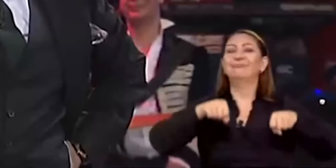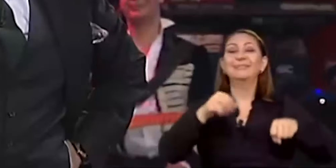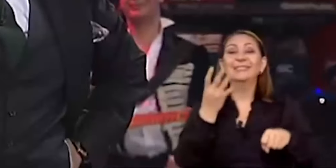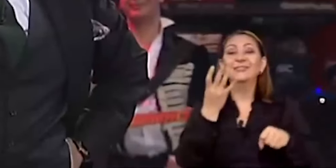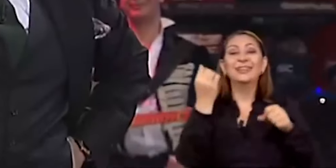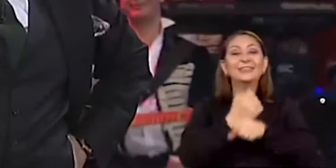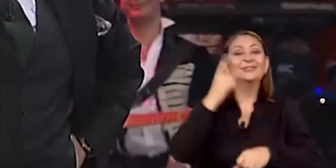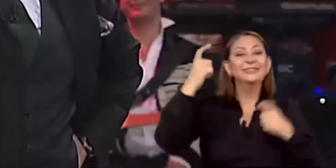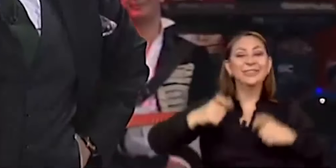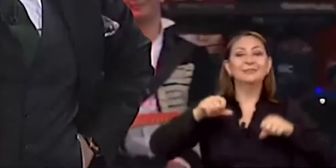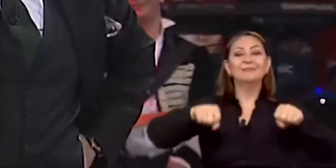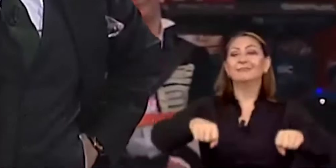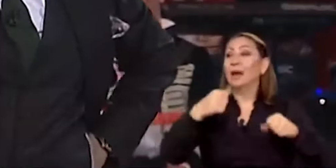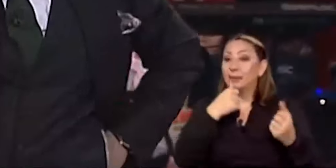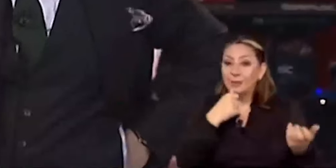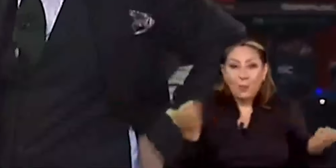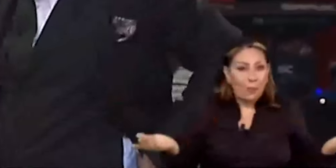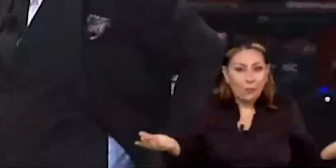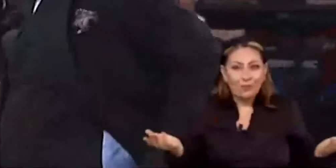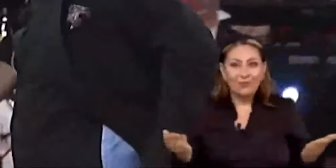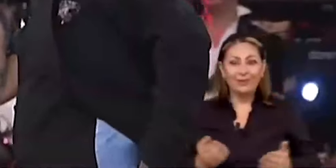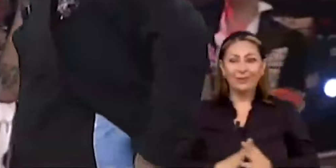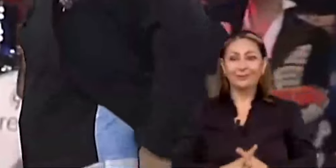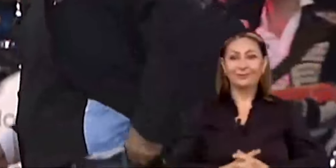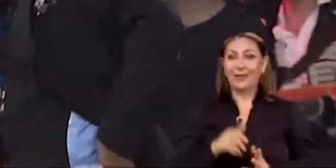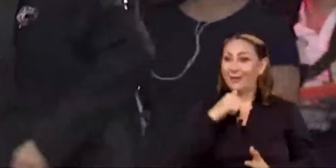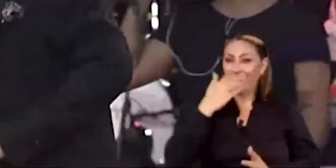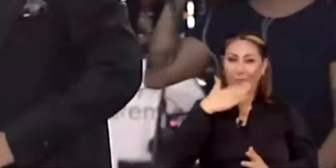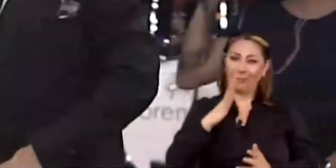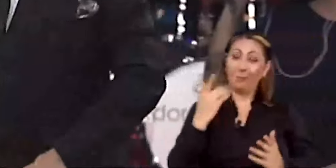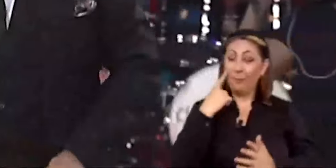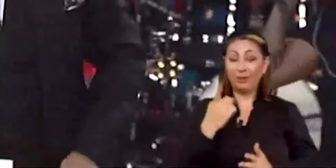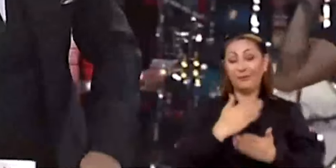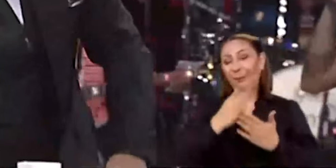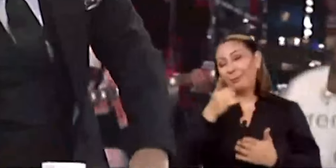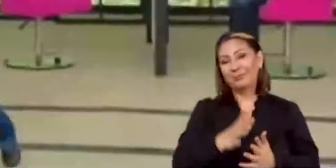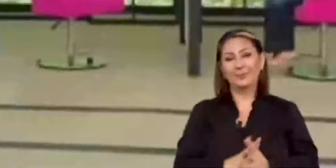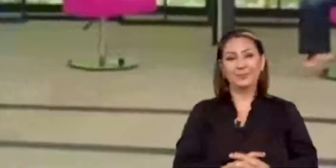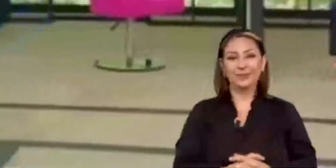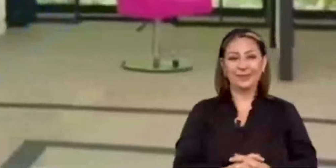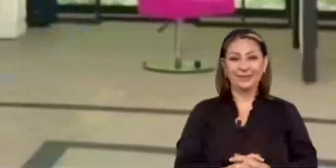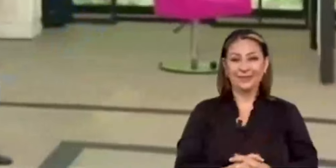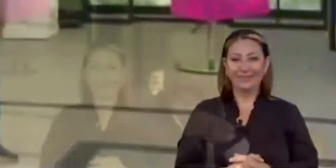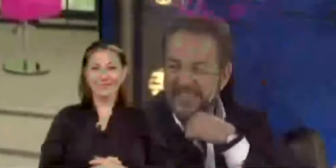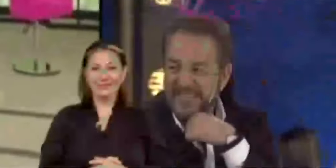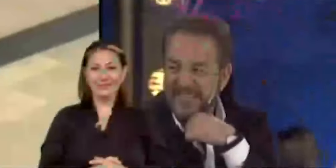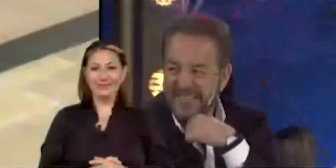Nişantaşı'nda. Erkek kalmadı. Erkek kalmadı. Hale bak, devam.